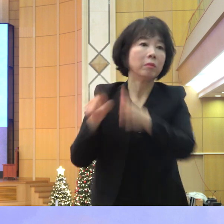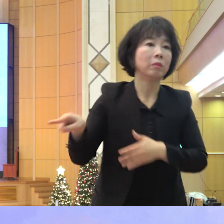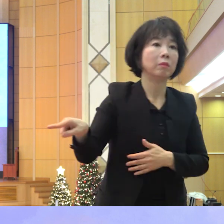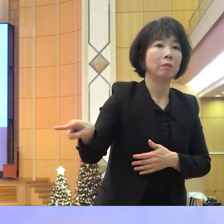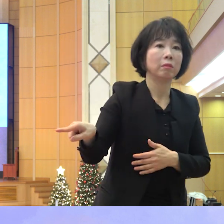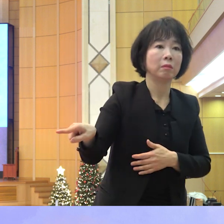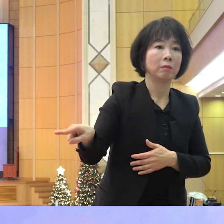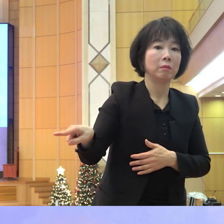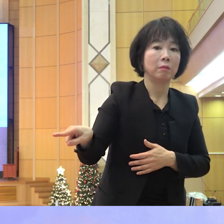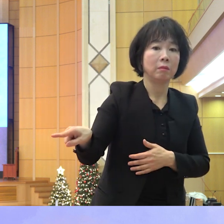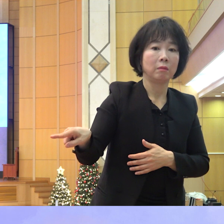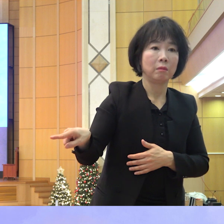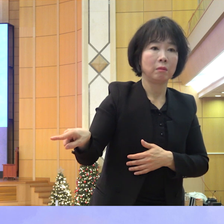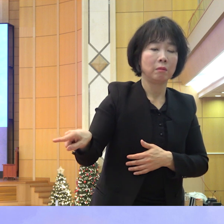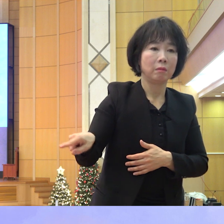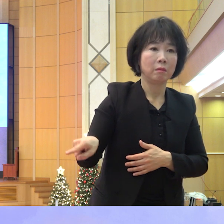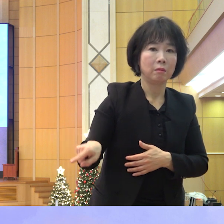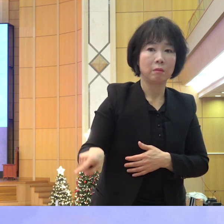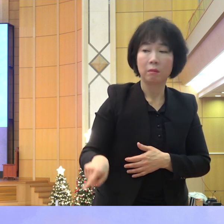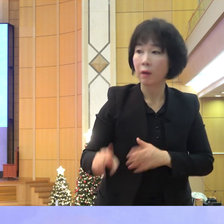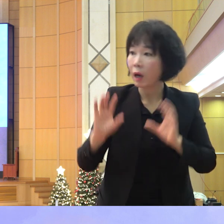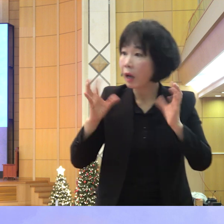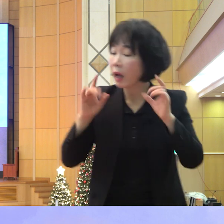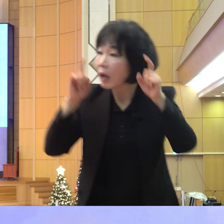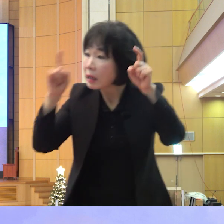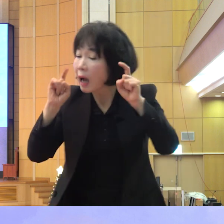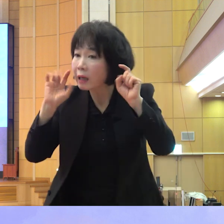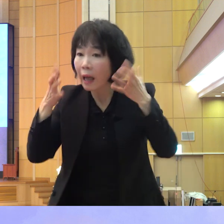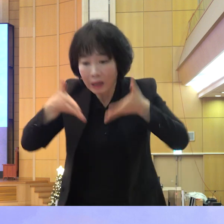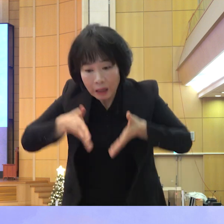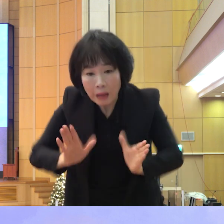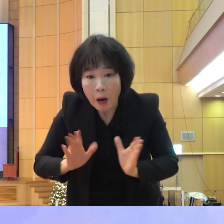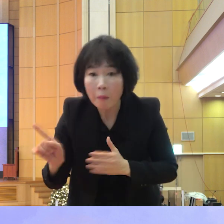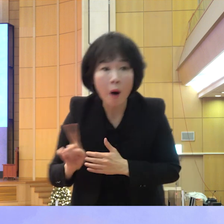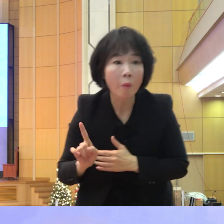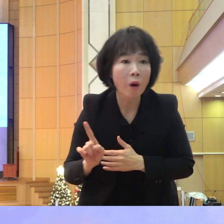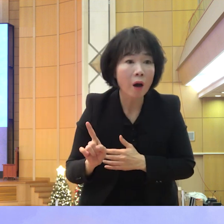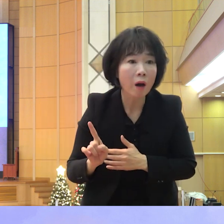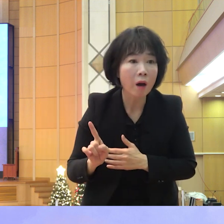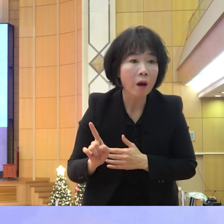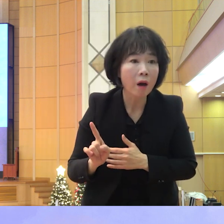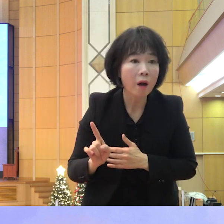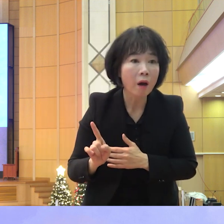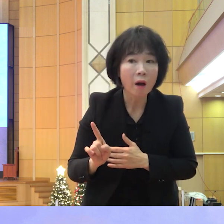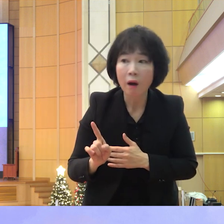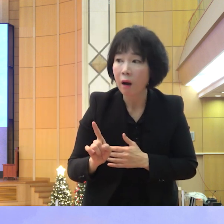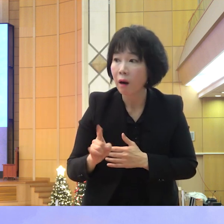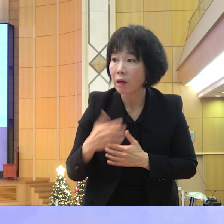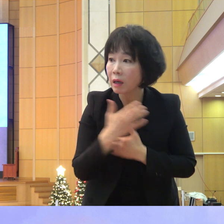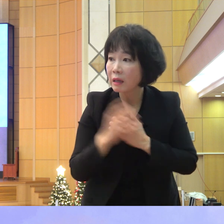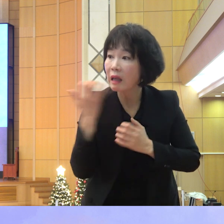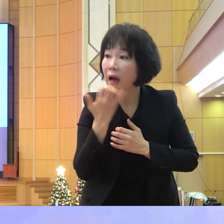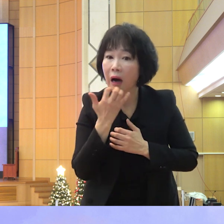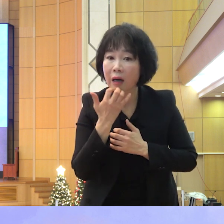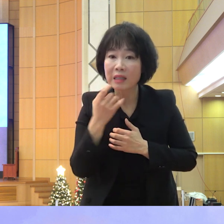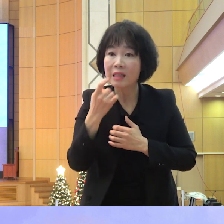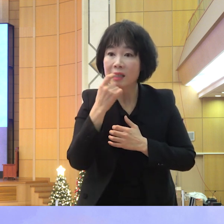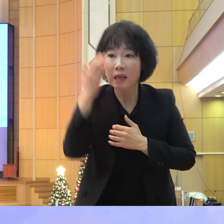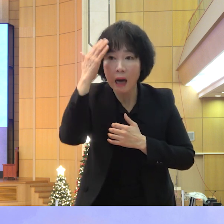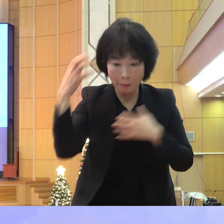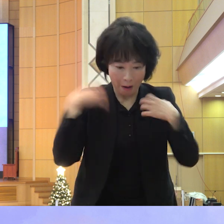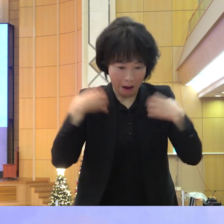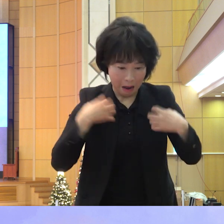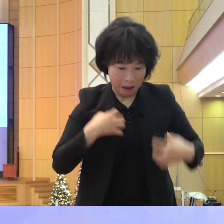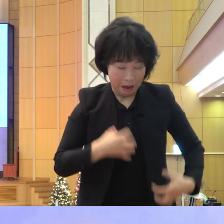여러분에게 그 뭔 소리래요? 그러니까 야곱이가 축복기도 받고 에서가 형이